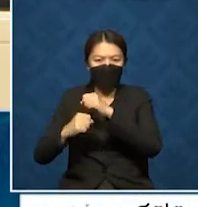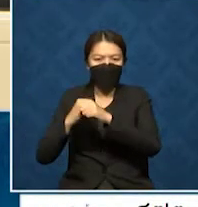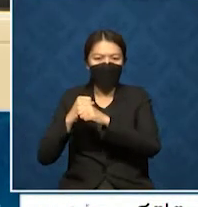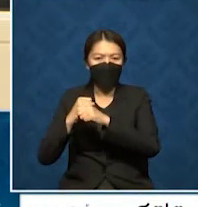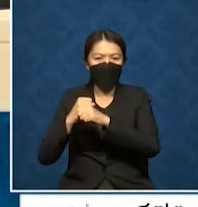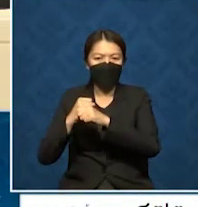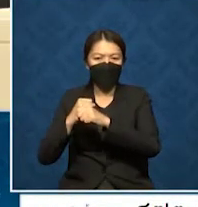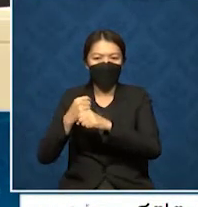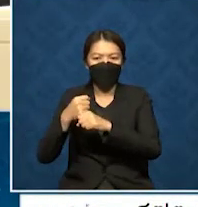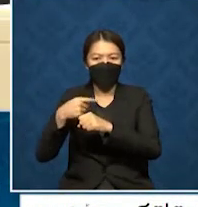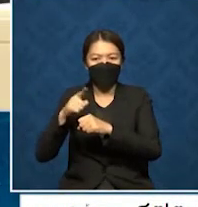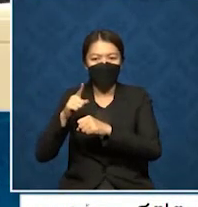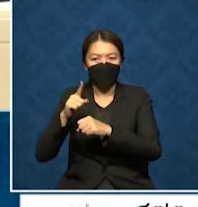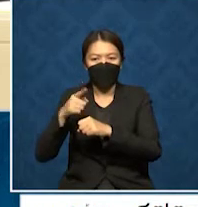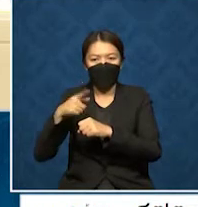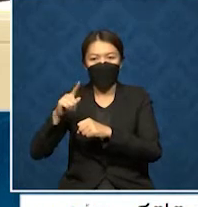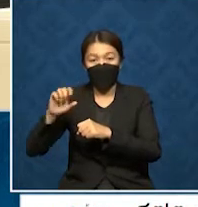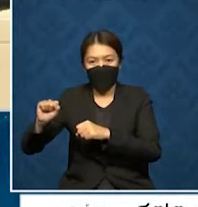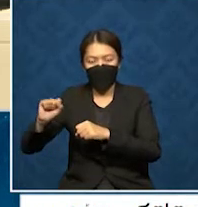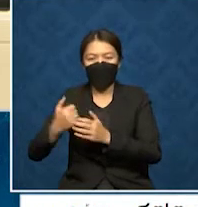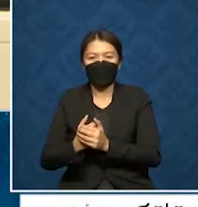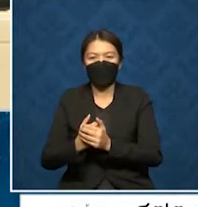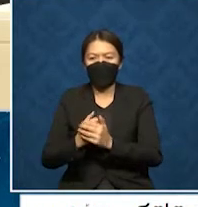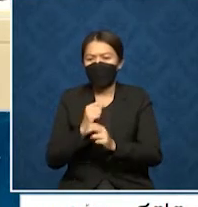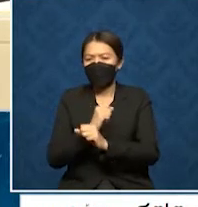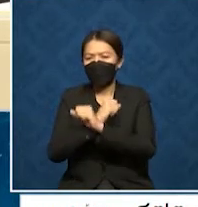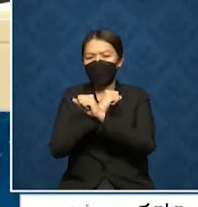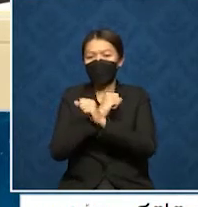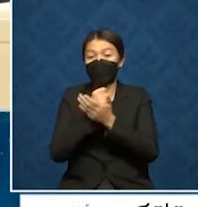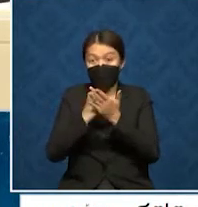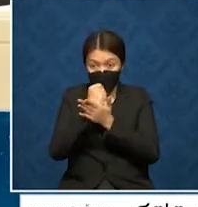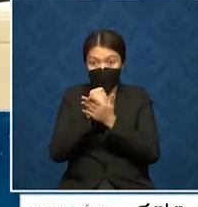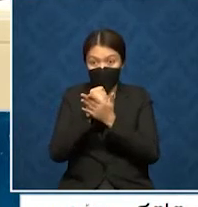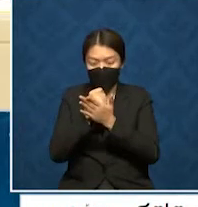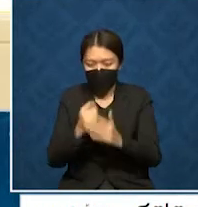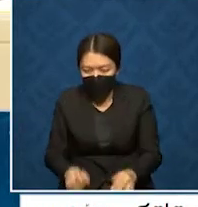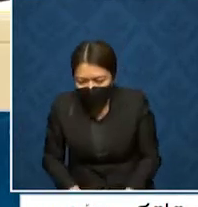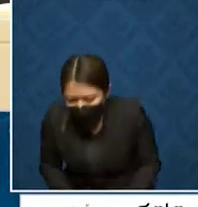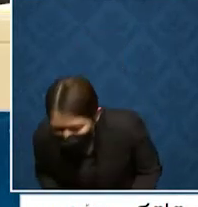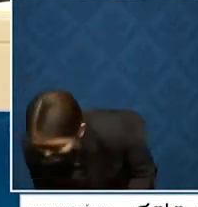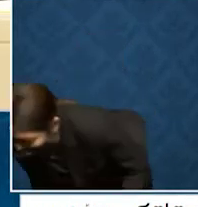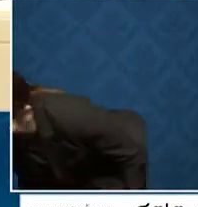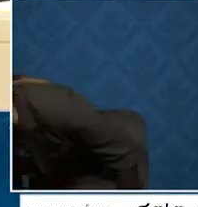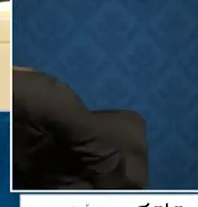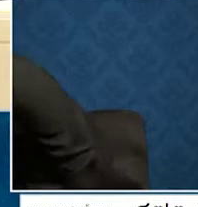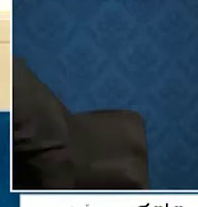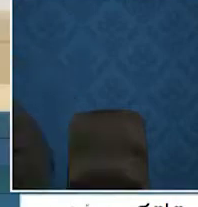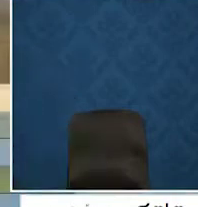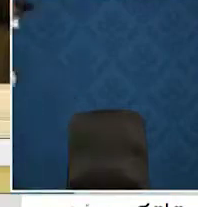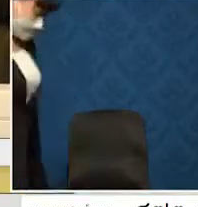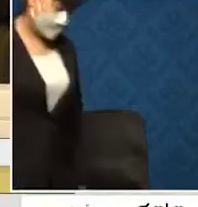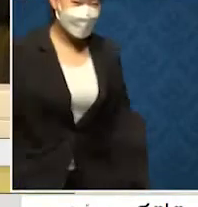สในมาตรการป้องกันปราบปรามและการบำบัดรักษ